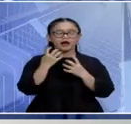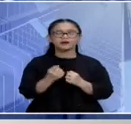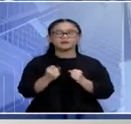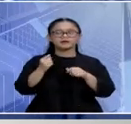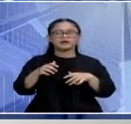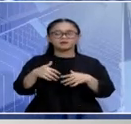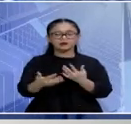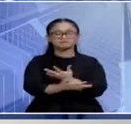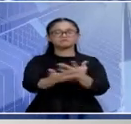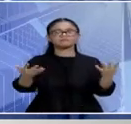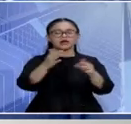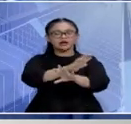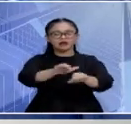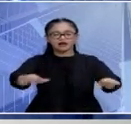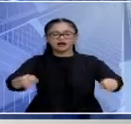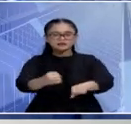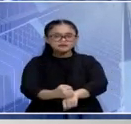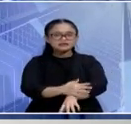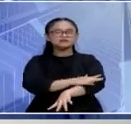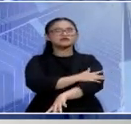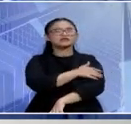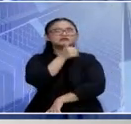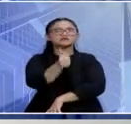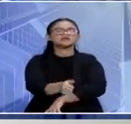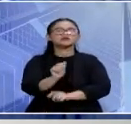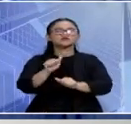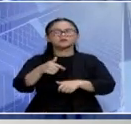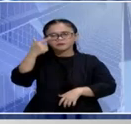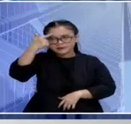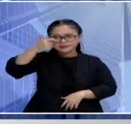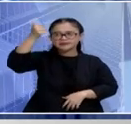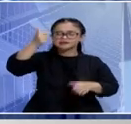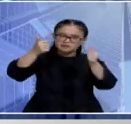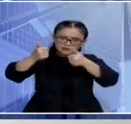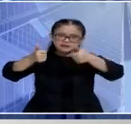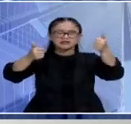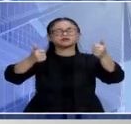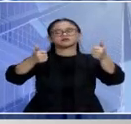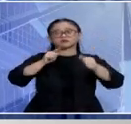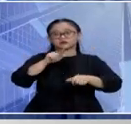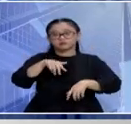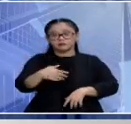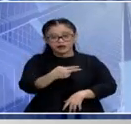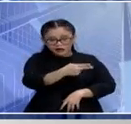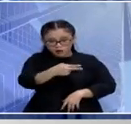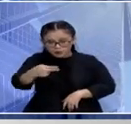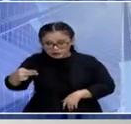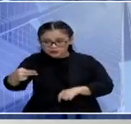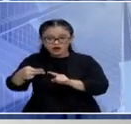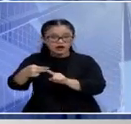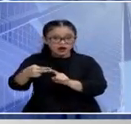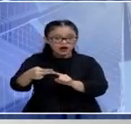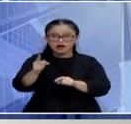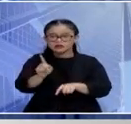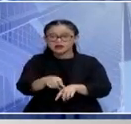banyak anak-anak untuk bisa meraih prestasi gitu loh. Karena kan Indonesia kan salah satunya